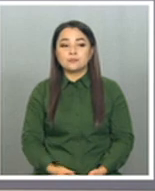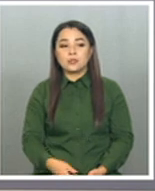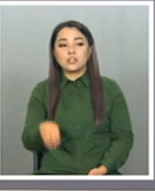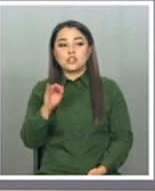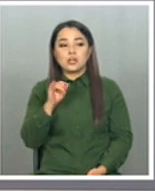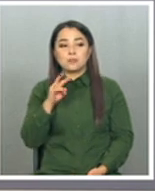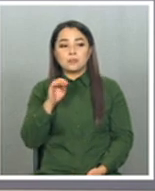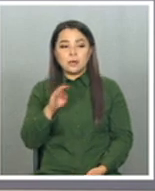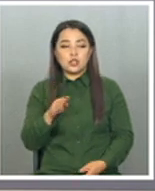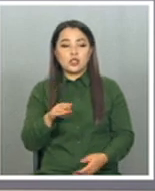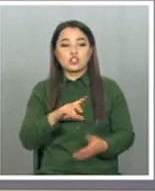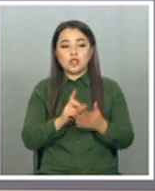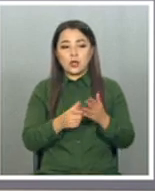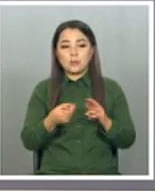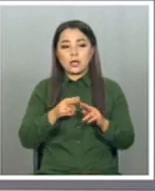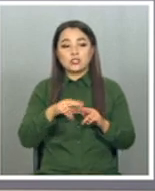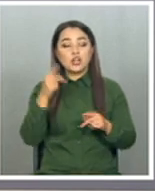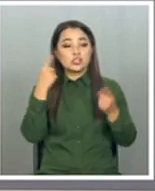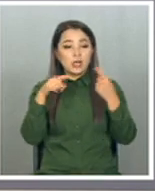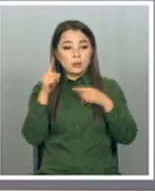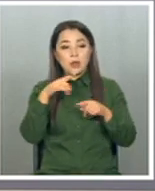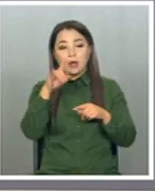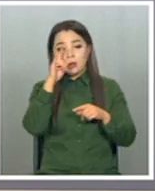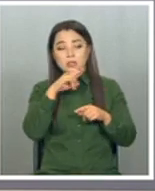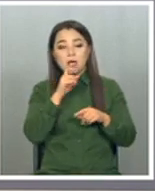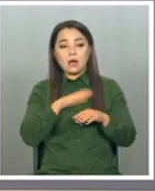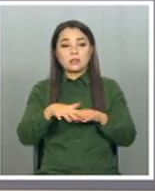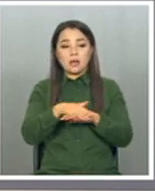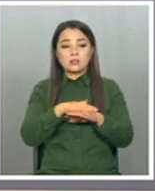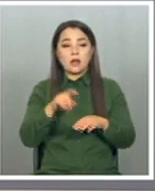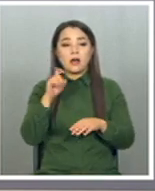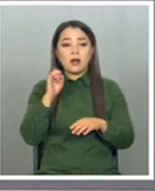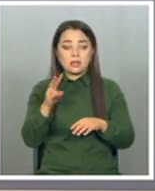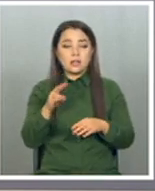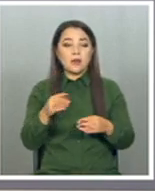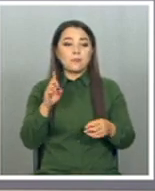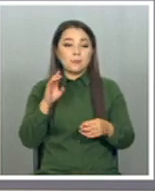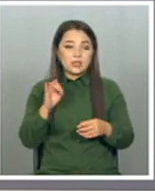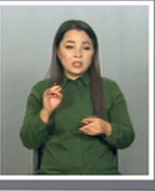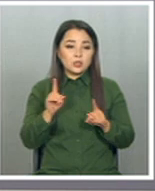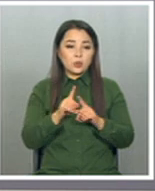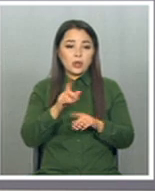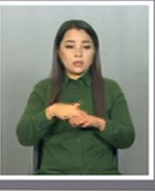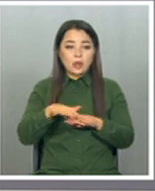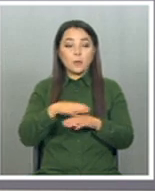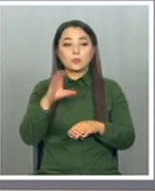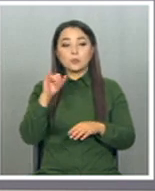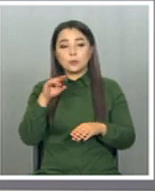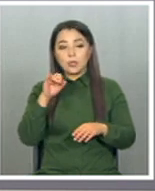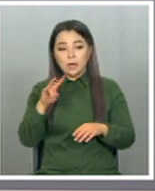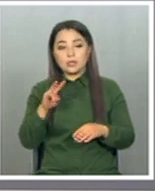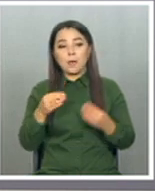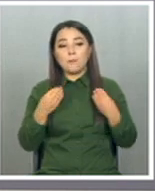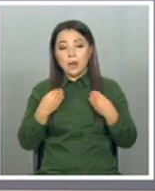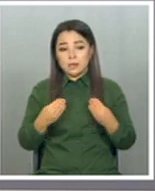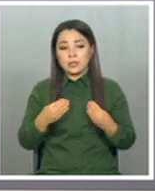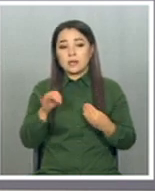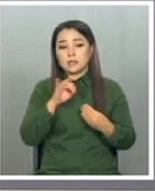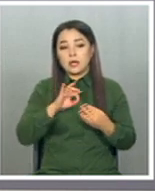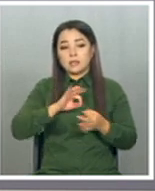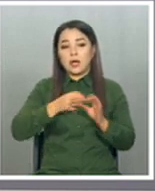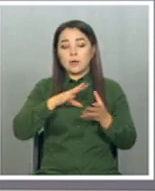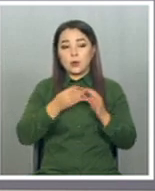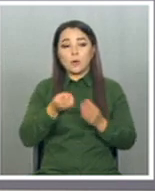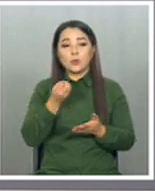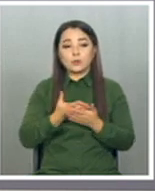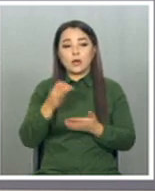Жиембет жыраудың шығармаларынан қазақ халқының хандары мен билері, Султандар мен батырлары туралы